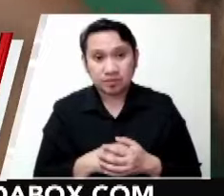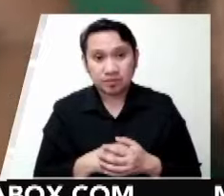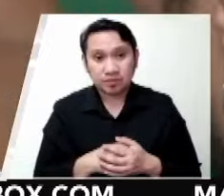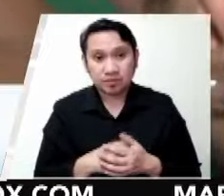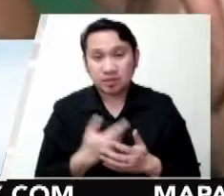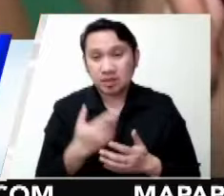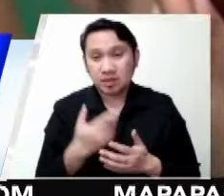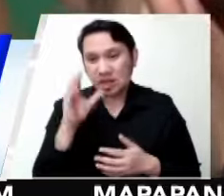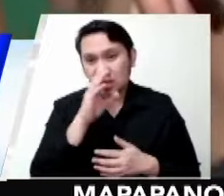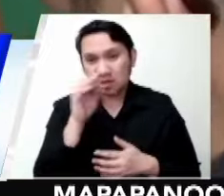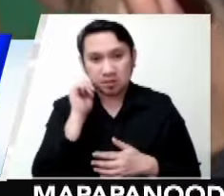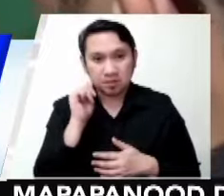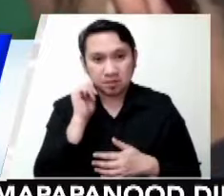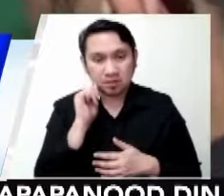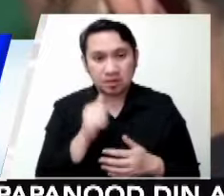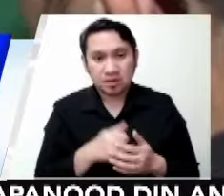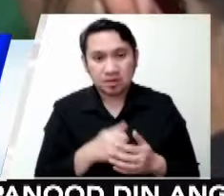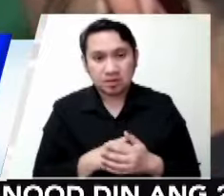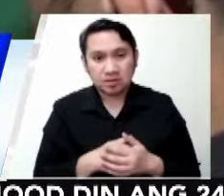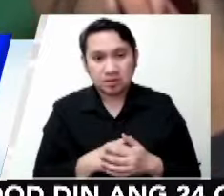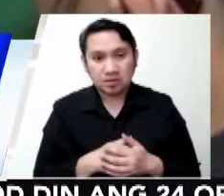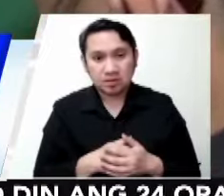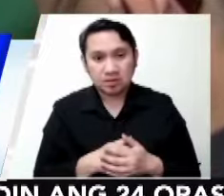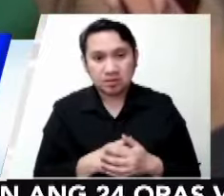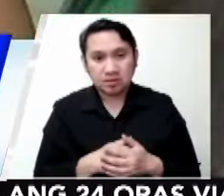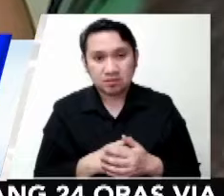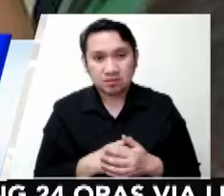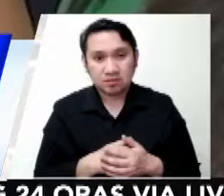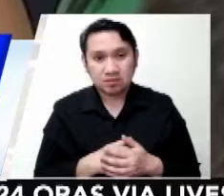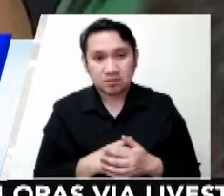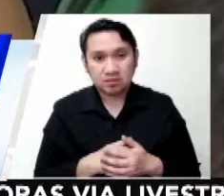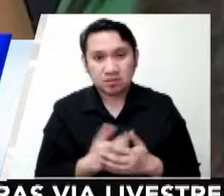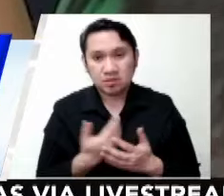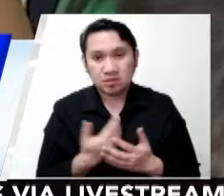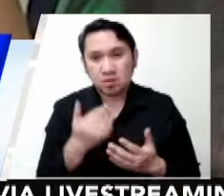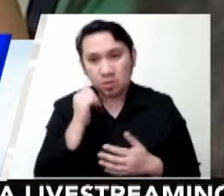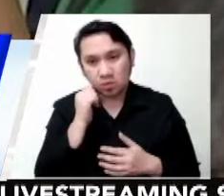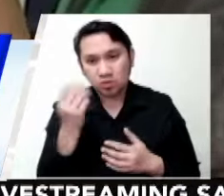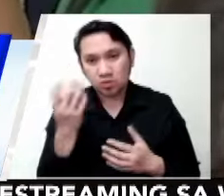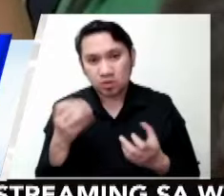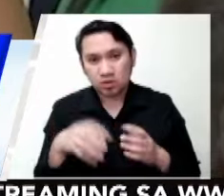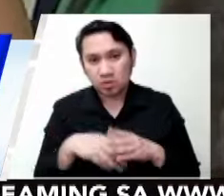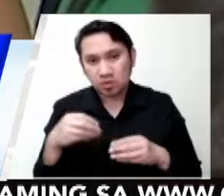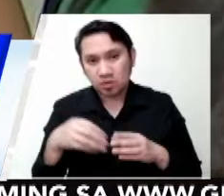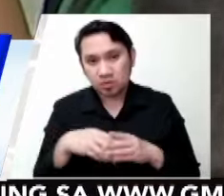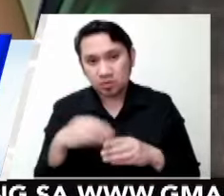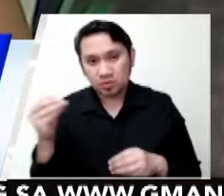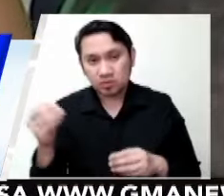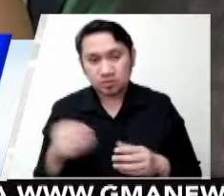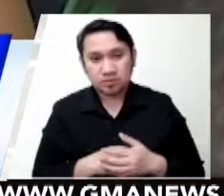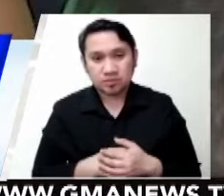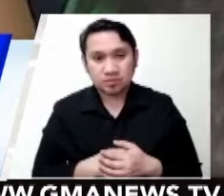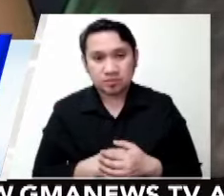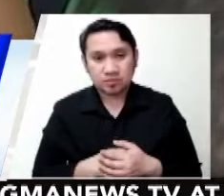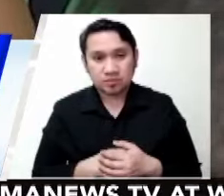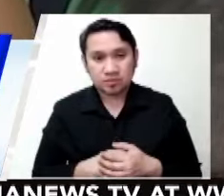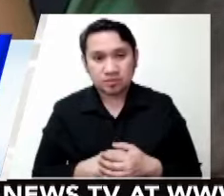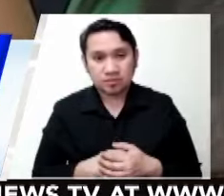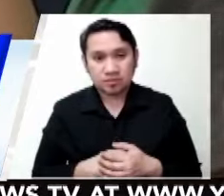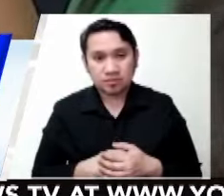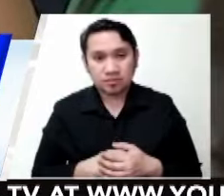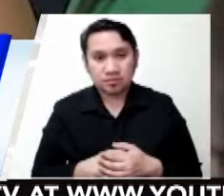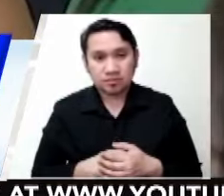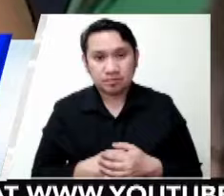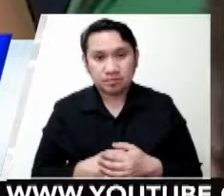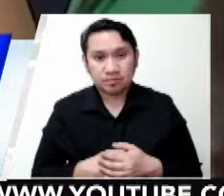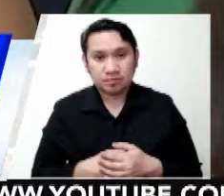na aso. Parang gusto niya pong lumabas. Free lang po siya. Tapos po, sa atin lang po